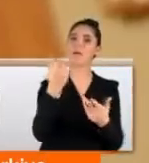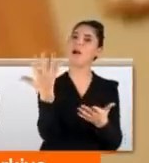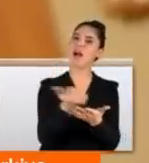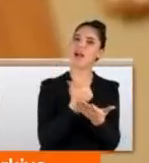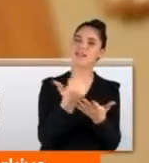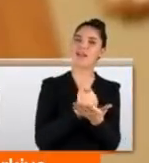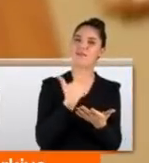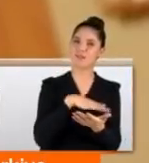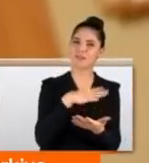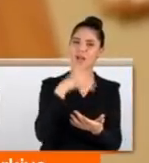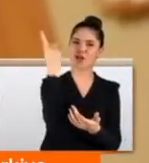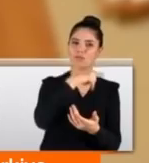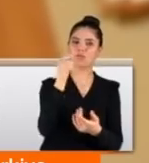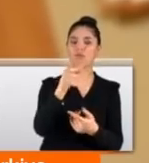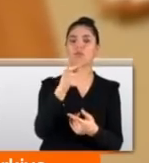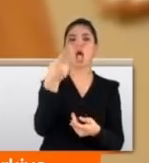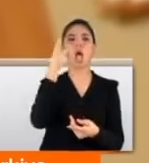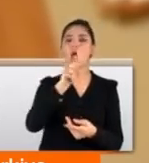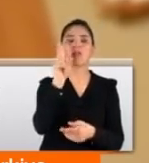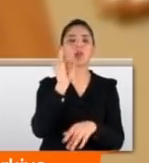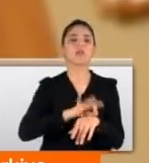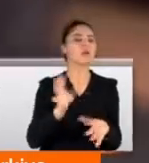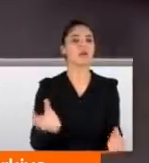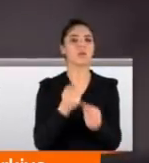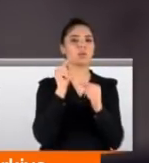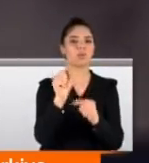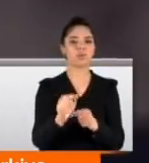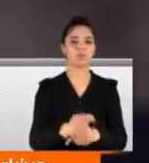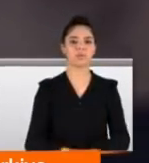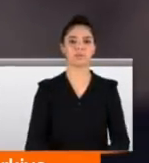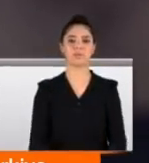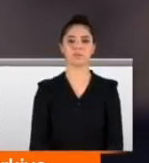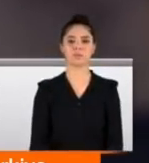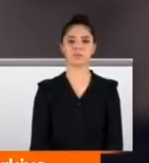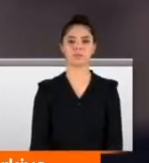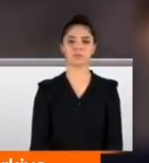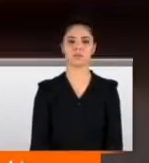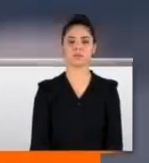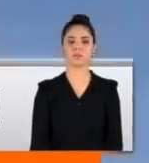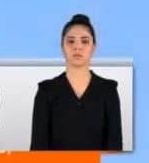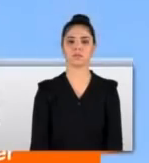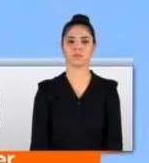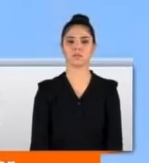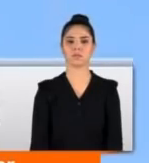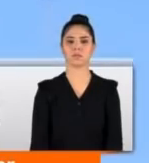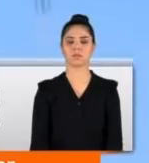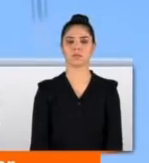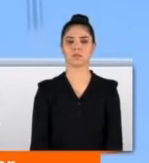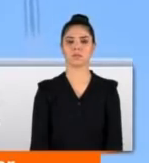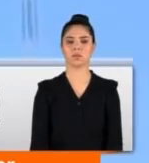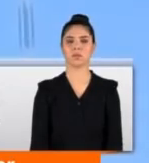kazanma arzusu bu kez az kalsın ölümle sonuçlanıyordu. From like here. So my goal is to